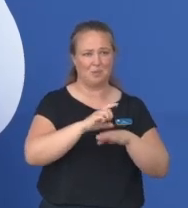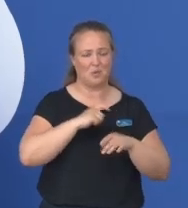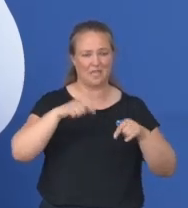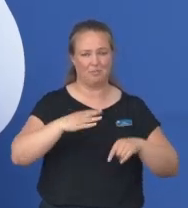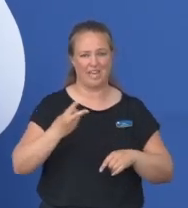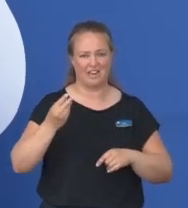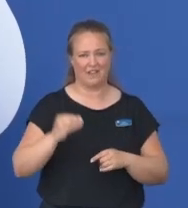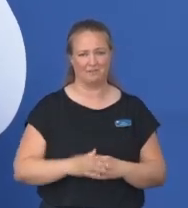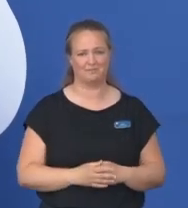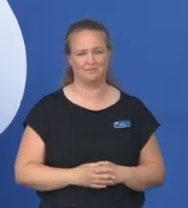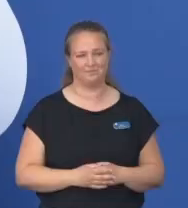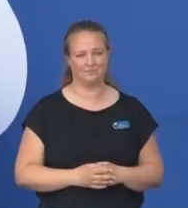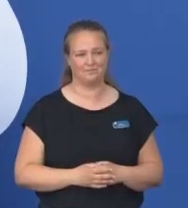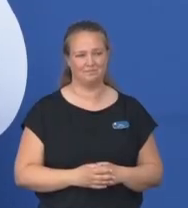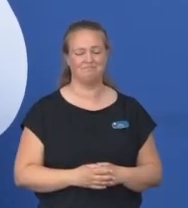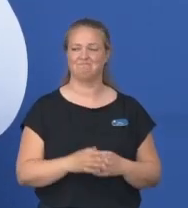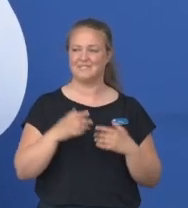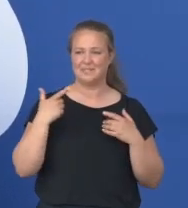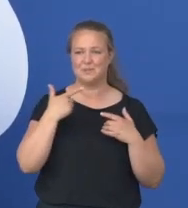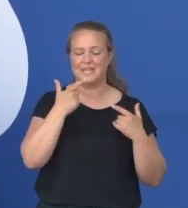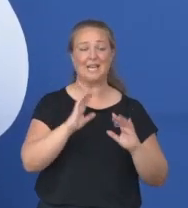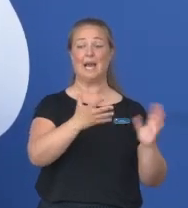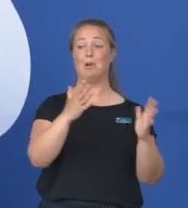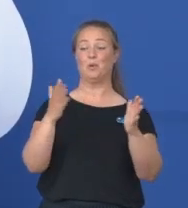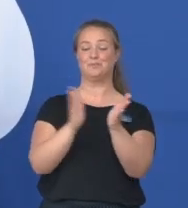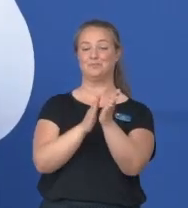Fantastiskt. Tusen tack, verkligen. Stor applåd.